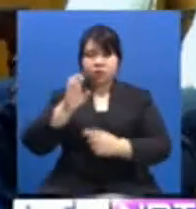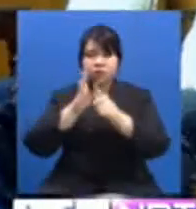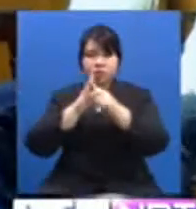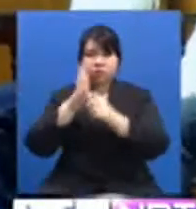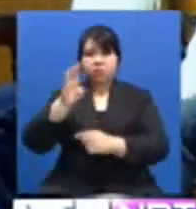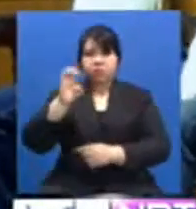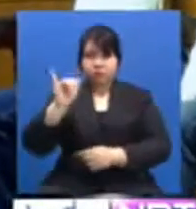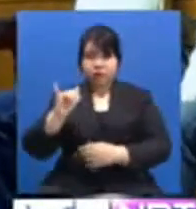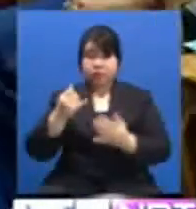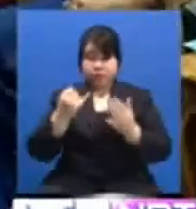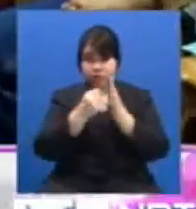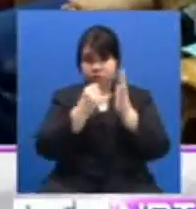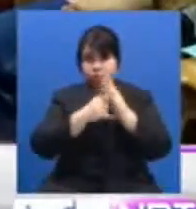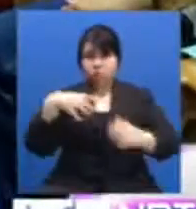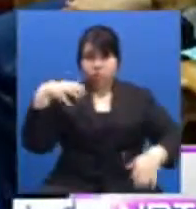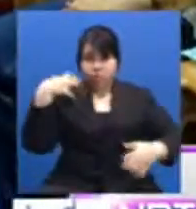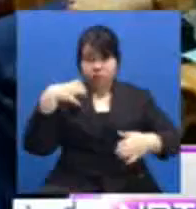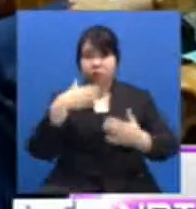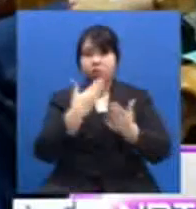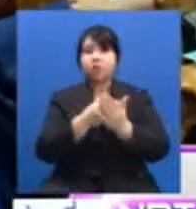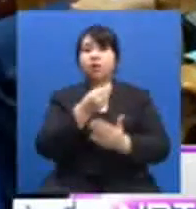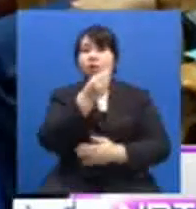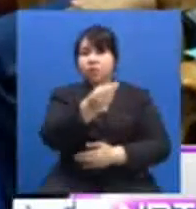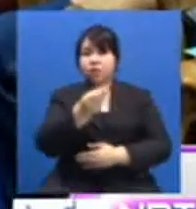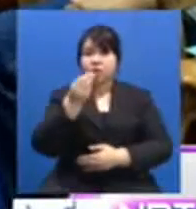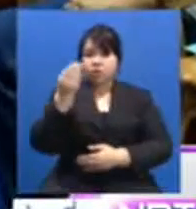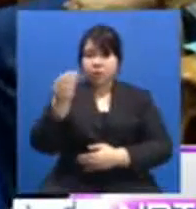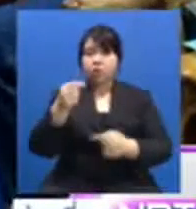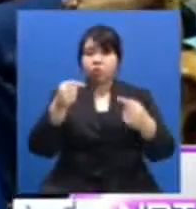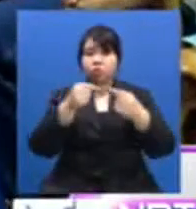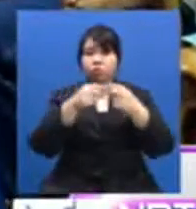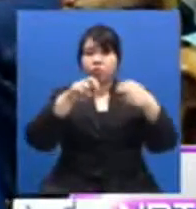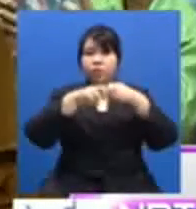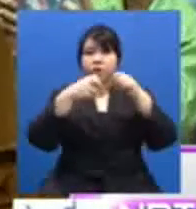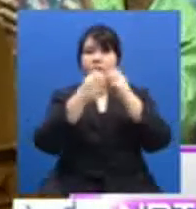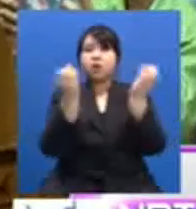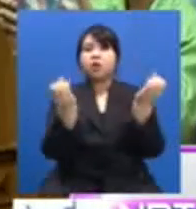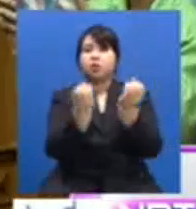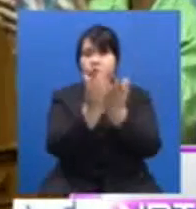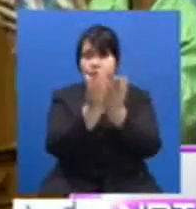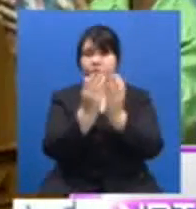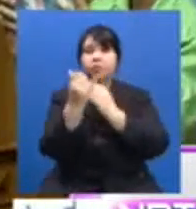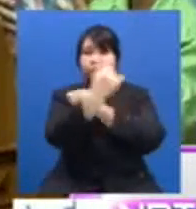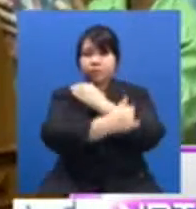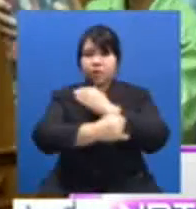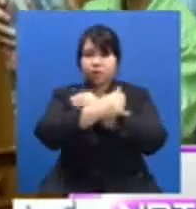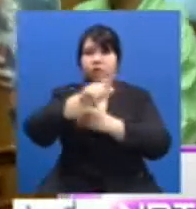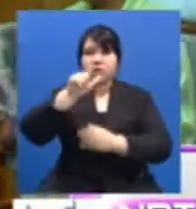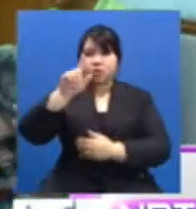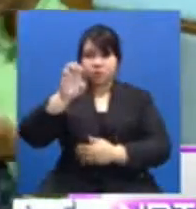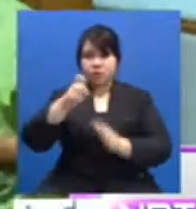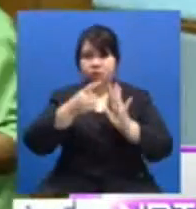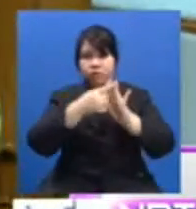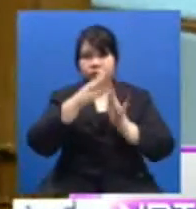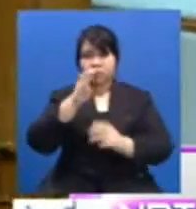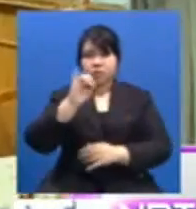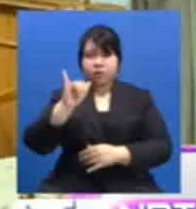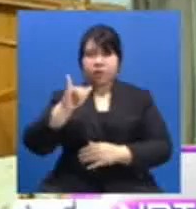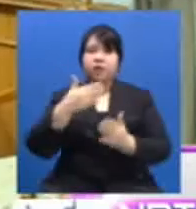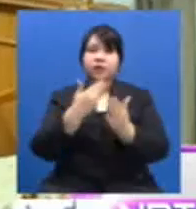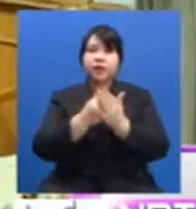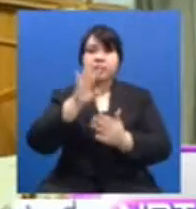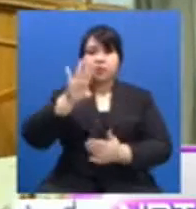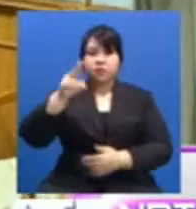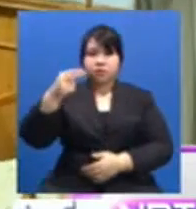ลพบุรีมอบเงินช่วยเหลือแรางงานไทยที่ได้รับผลกระทบจากสถานการณ์ความไม่สงบในประเทศลิเบียเป็นเงิน 45,000บาทโดยมี